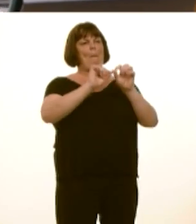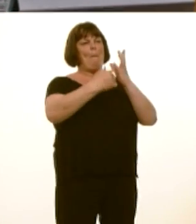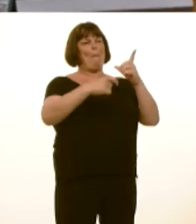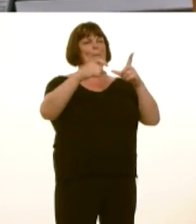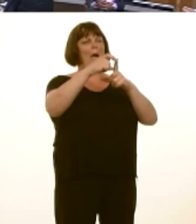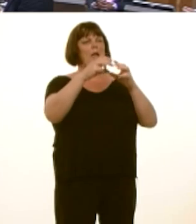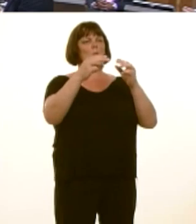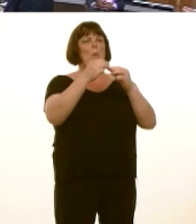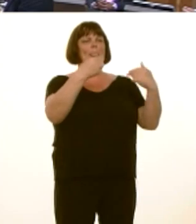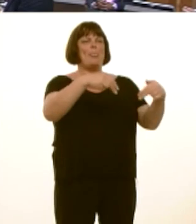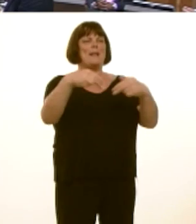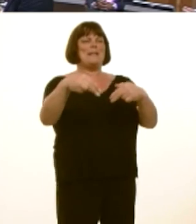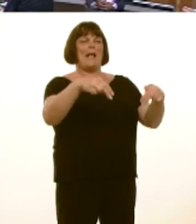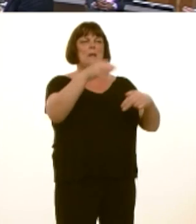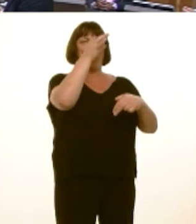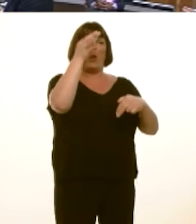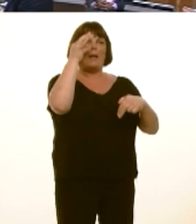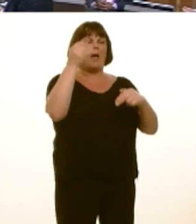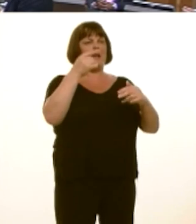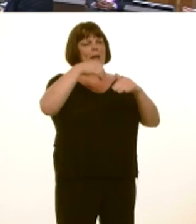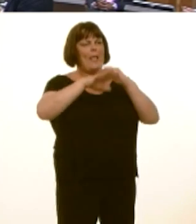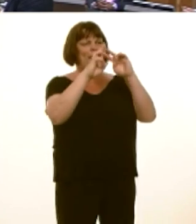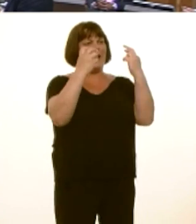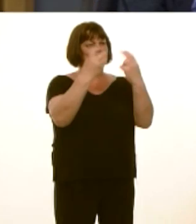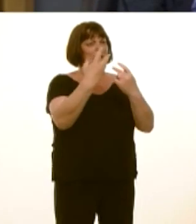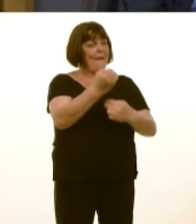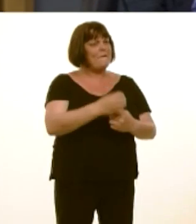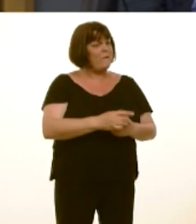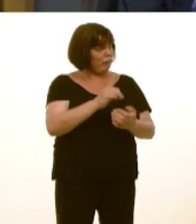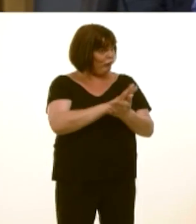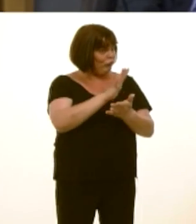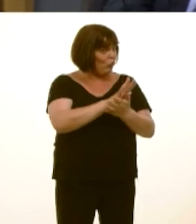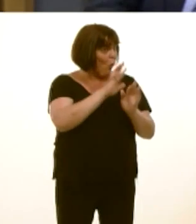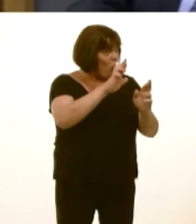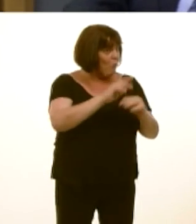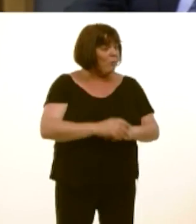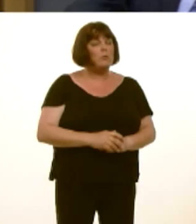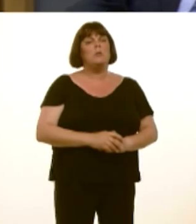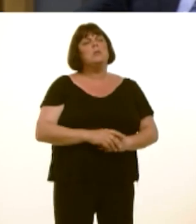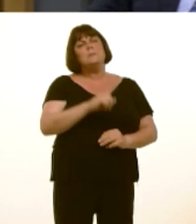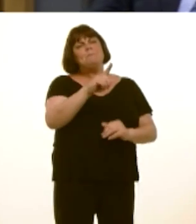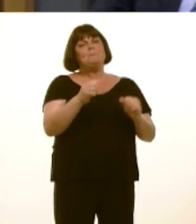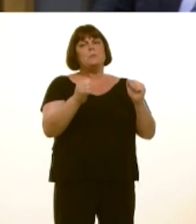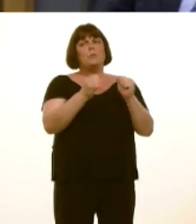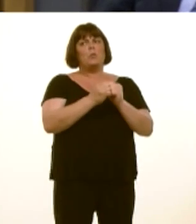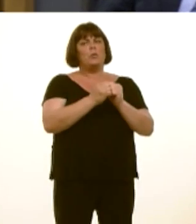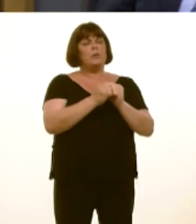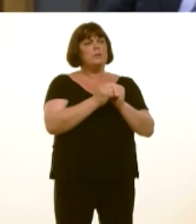Aberteifi. Ydych chi'n cytuno â fi felly fod y model sydd wedi hyrwyddo a datblygu Castell Aberteifi o